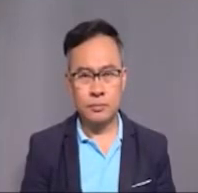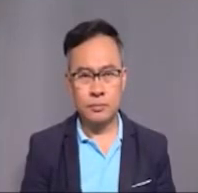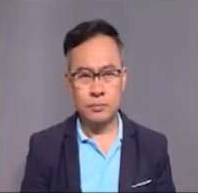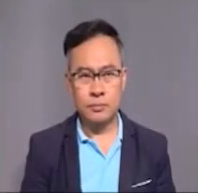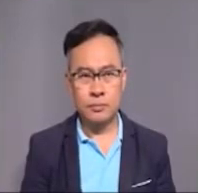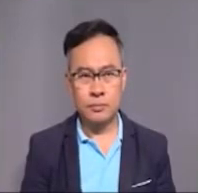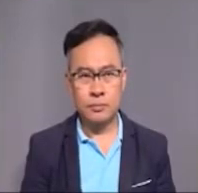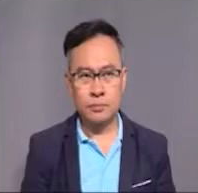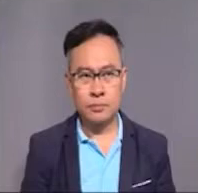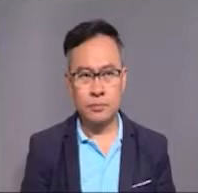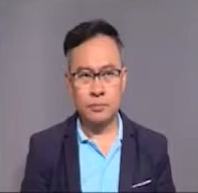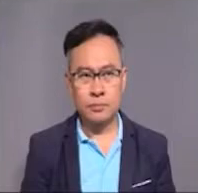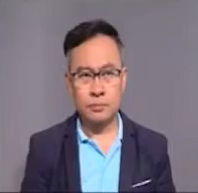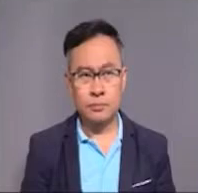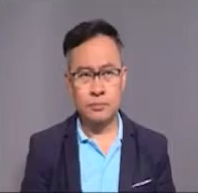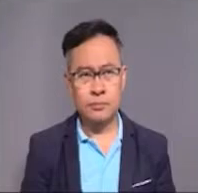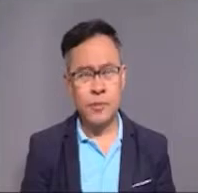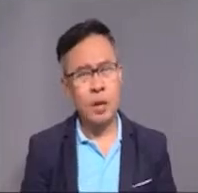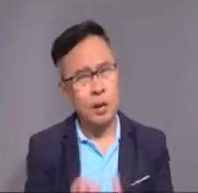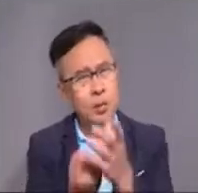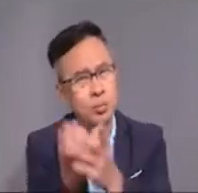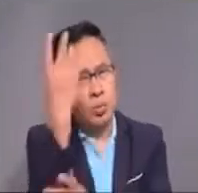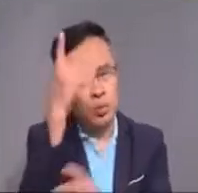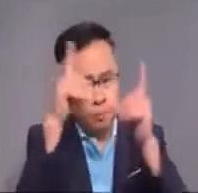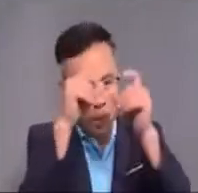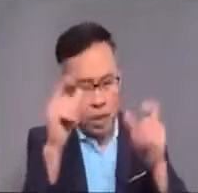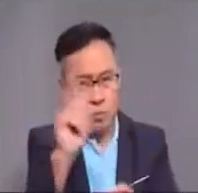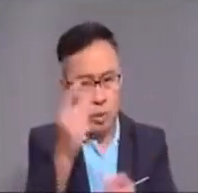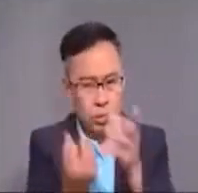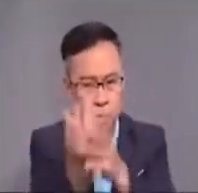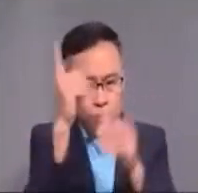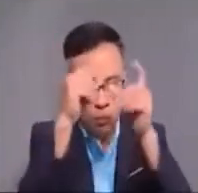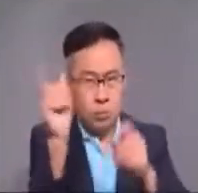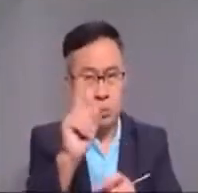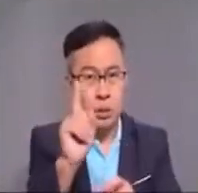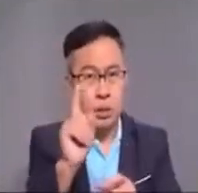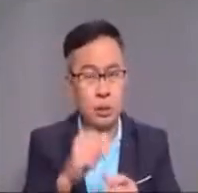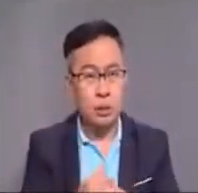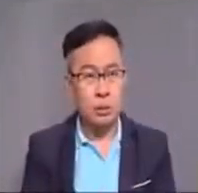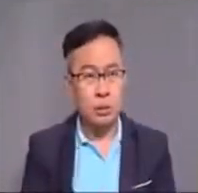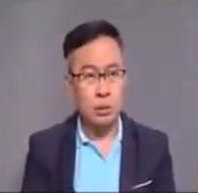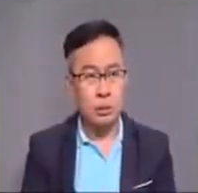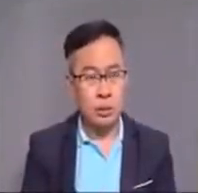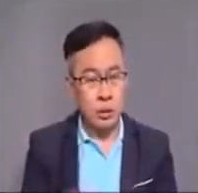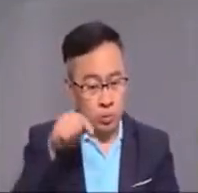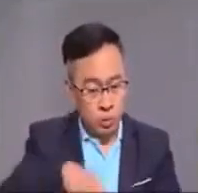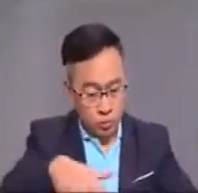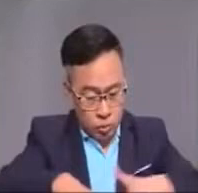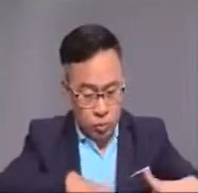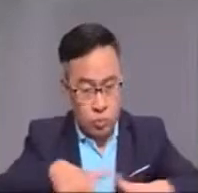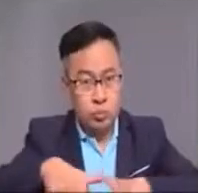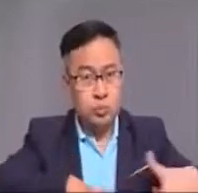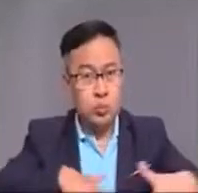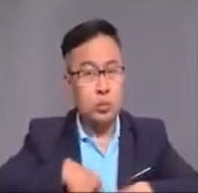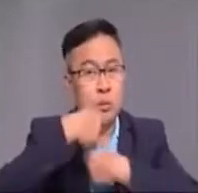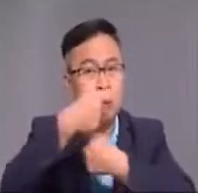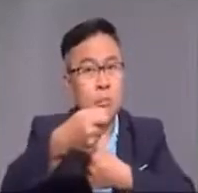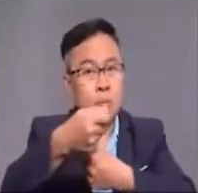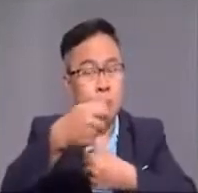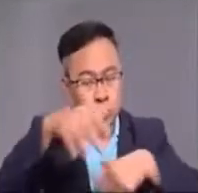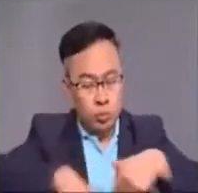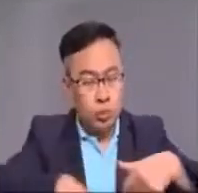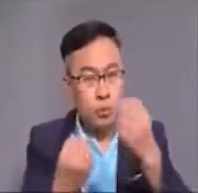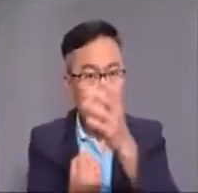โอ้ยทำไมไม่เห็นมะขามสักต้นเลยอ่ะฮะท่านผู้จัดการไหนบอกว่าที่นี่เป็นชุมชนไร่มะขามไม่ใช่เหรอ นั่นไงครับหนึ่งต้